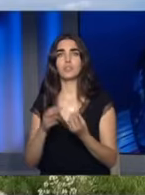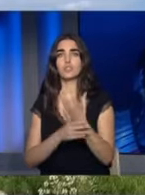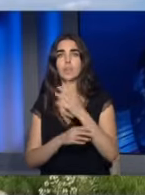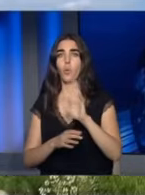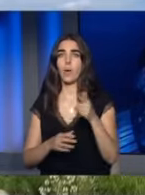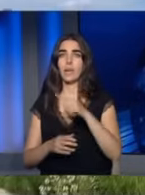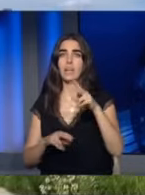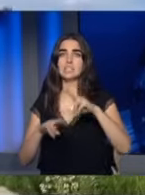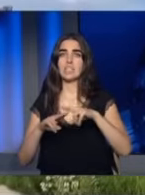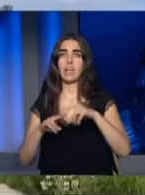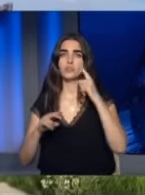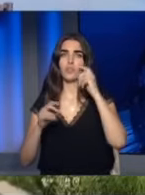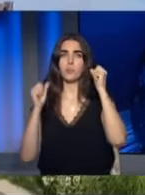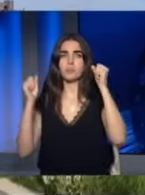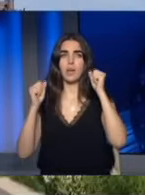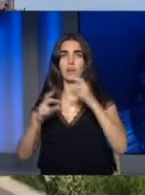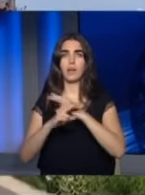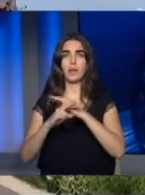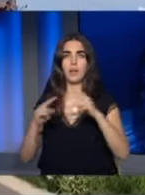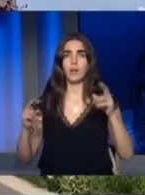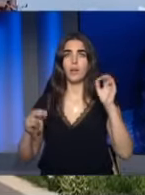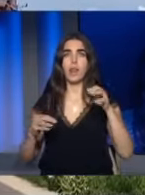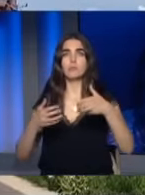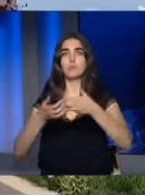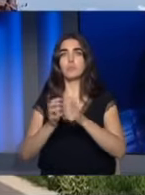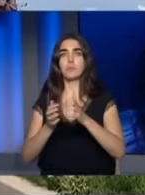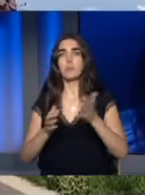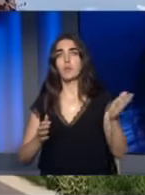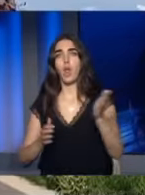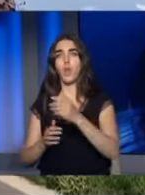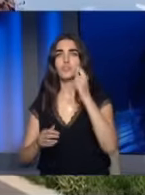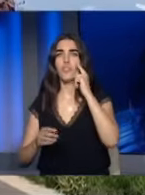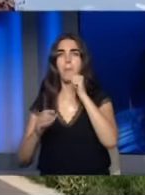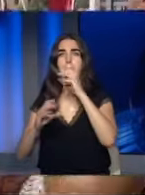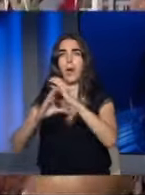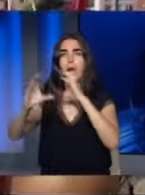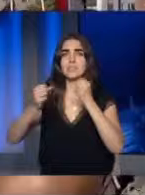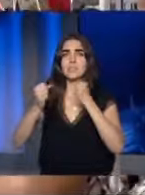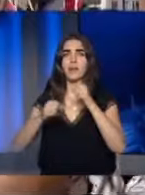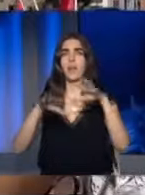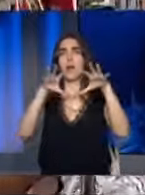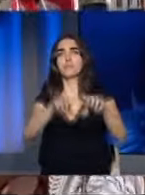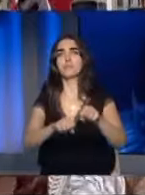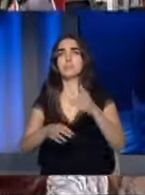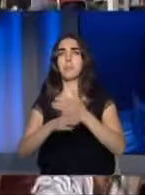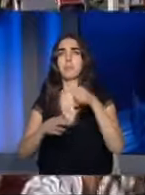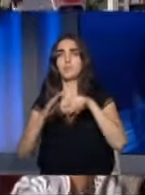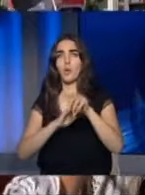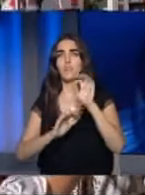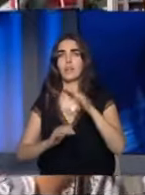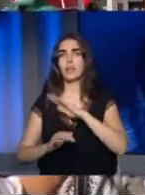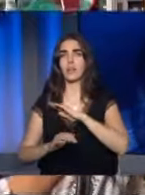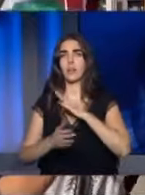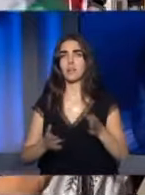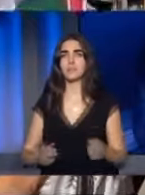الاسرائيليه المتظاهرين وحاولت تفريق التجمعات بالقوه عبر استخدام صهاريج المياه واعتقلت عددا منهم بتهمه اثاره الشغب وفي